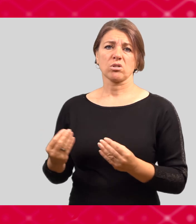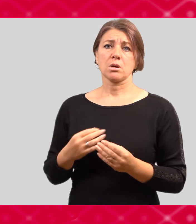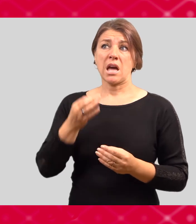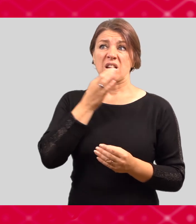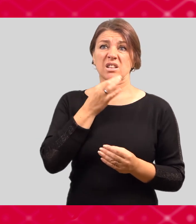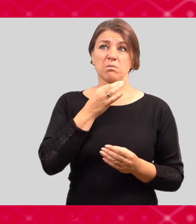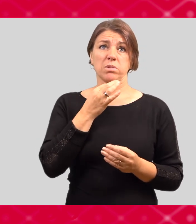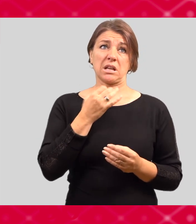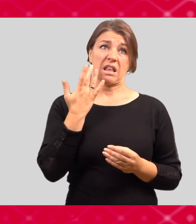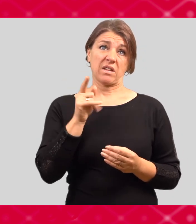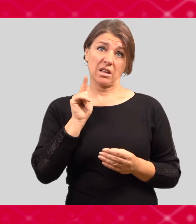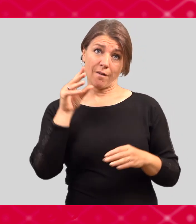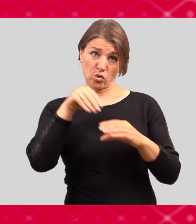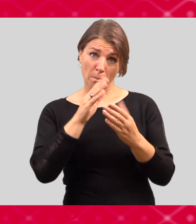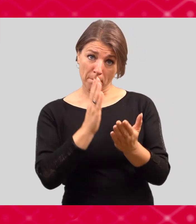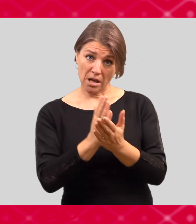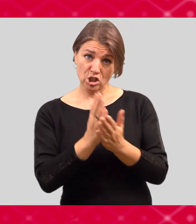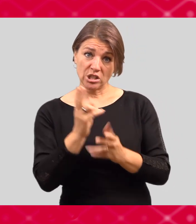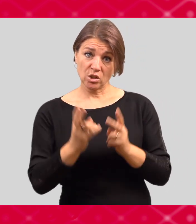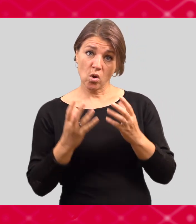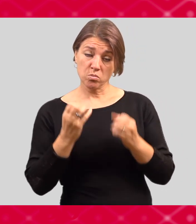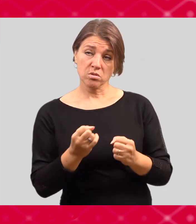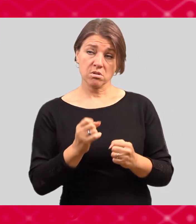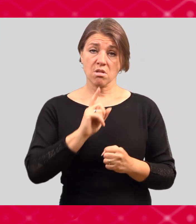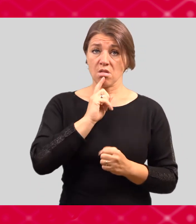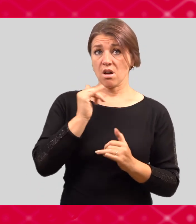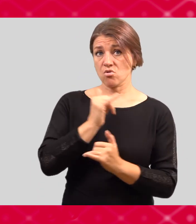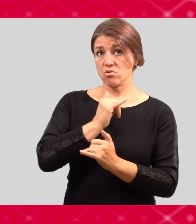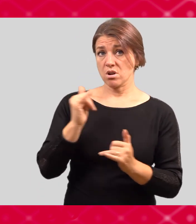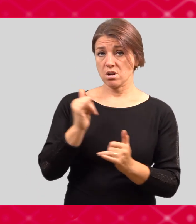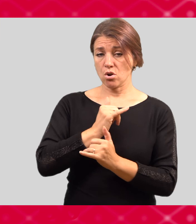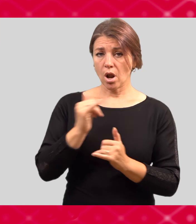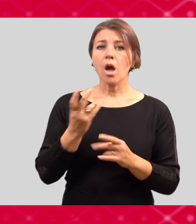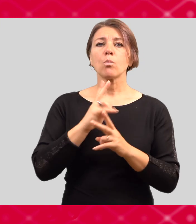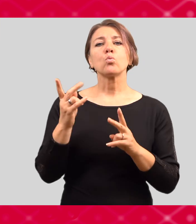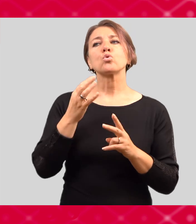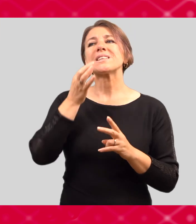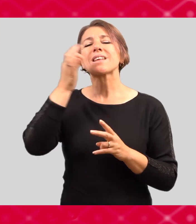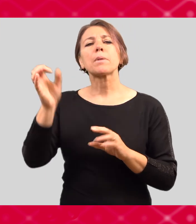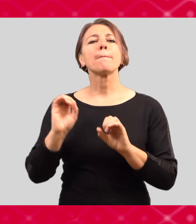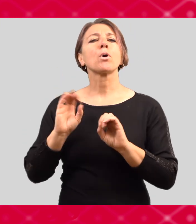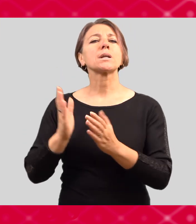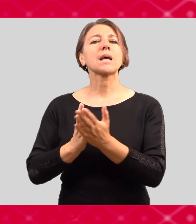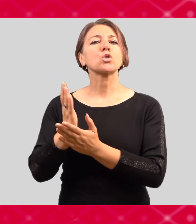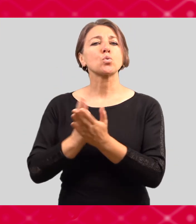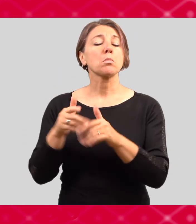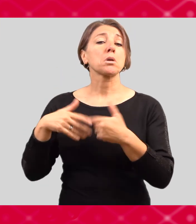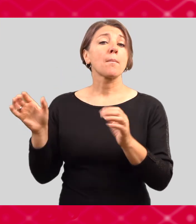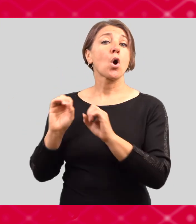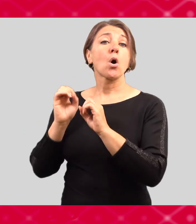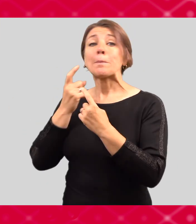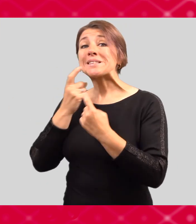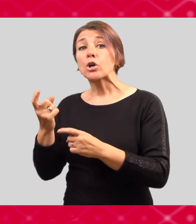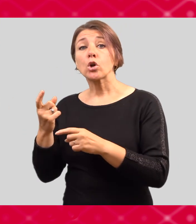můžete i s nimi probrat vaší situaci a tam vám následně mohou doporučit další následující